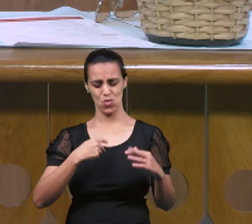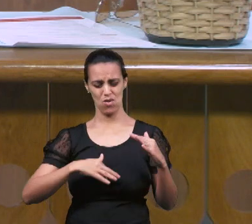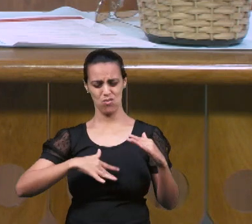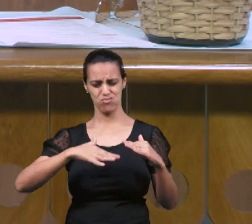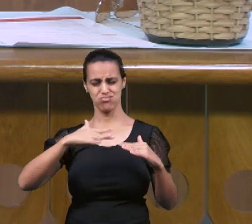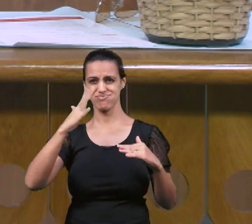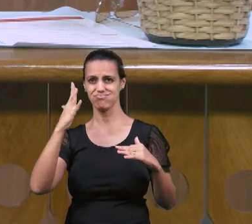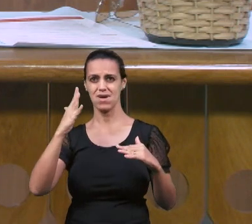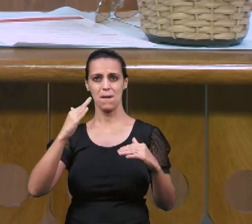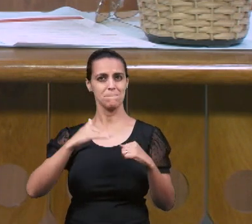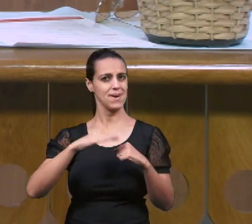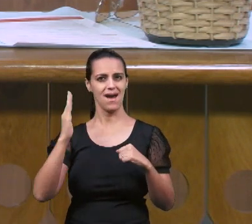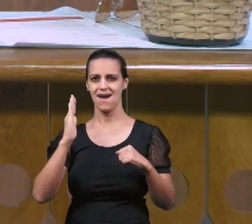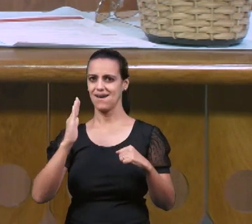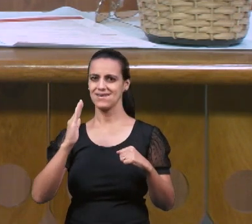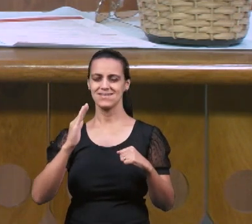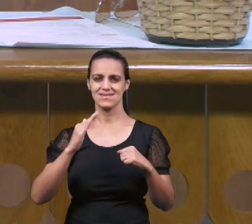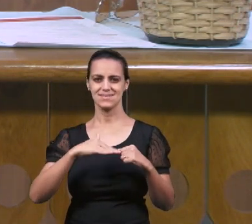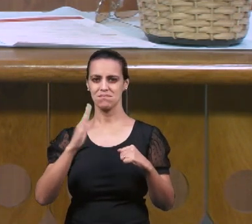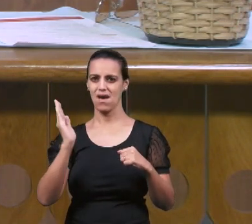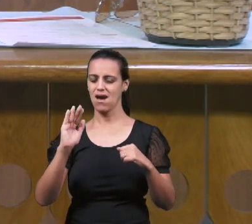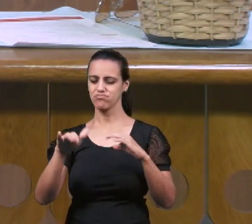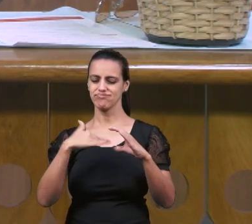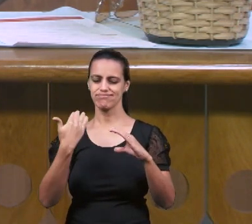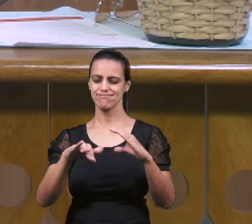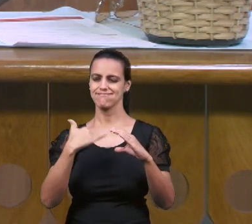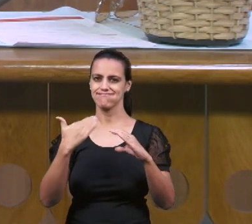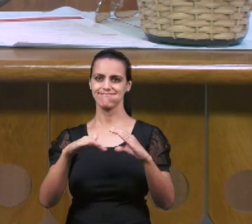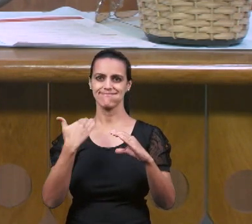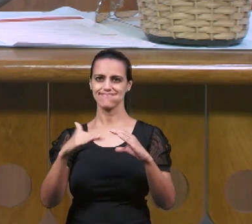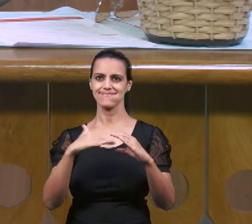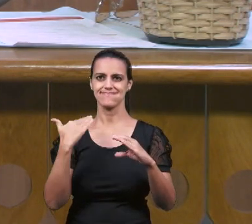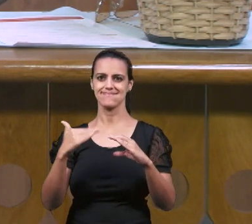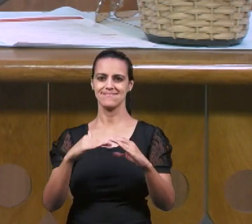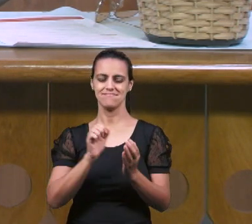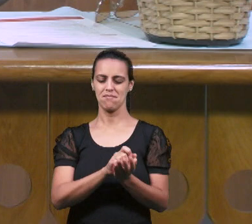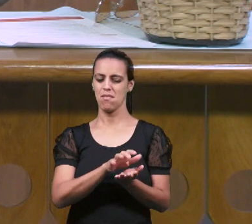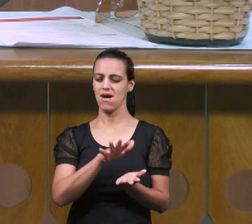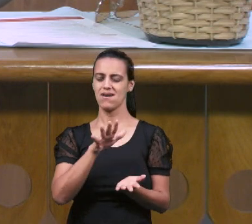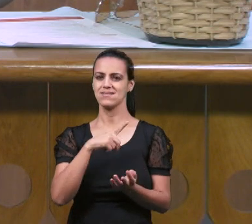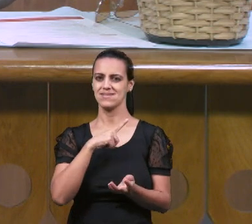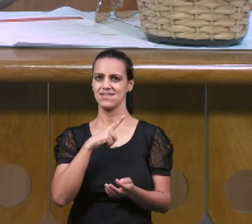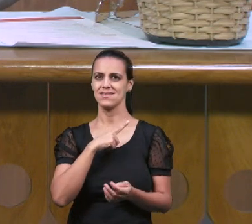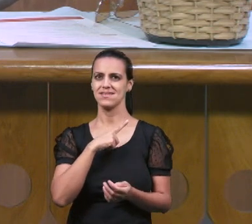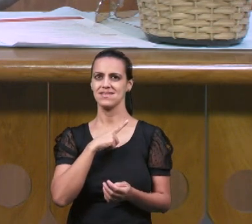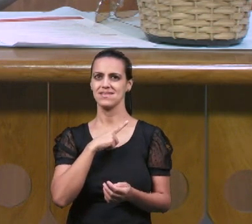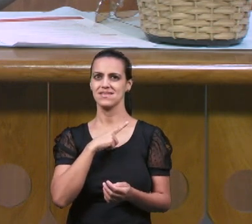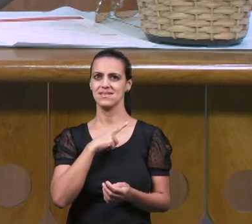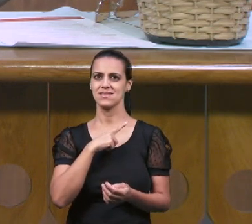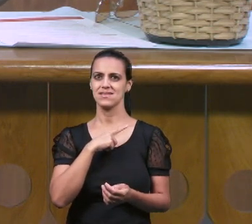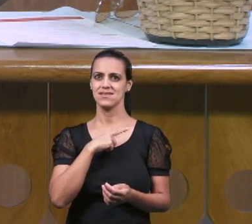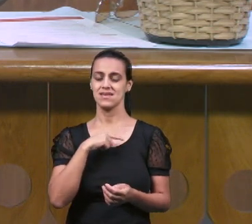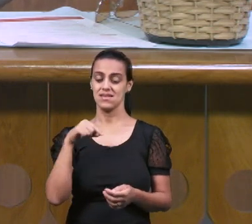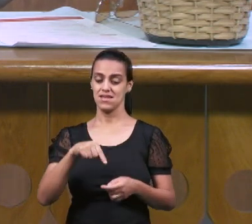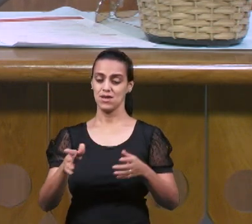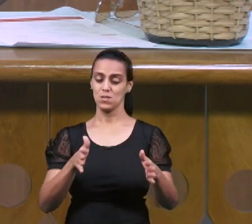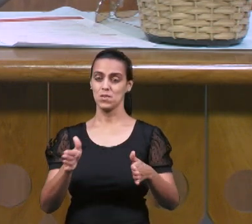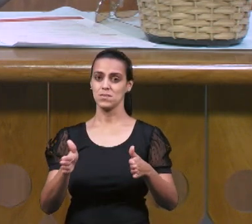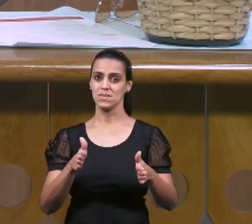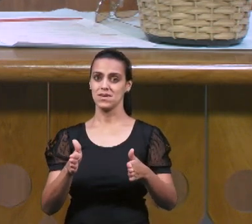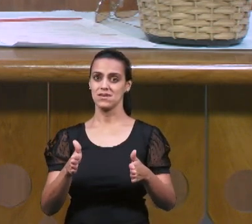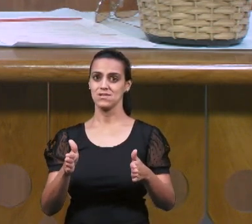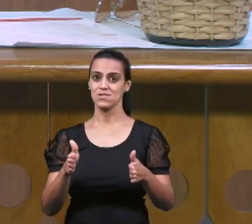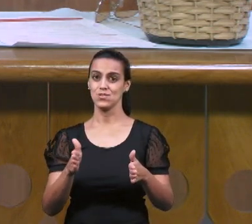apporté des contributions pour l'église dans cette heure, qui est pour toute l'œuvre, ce n'est pas pour moi, c'est pour